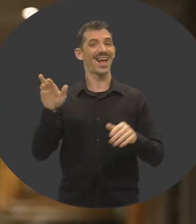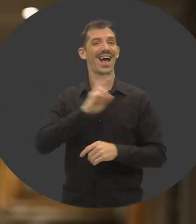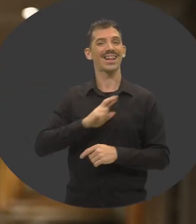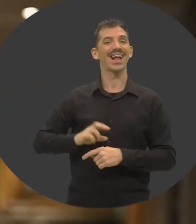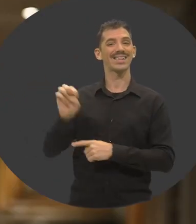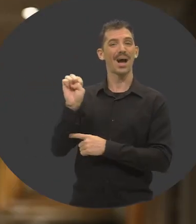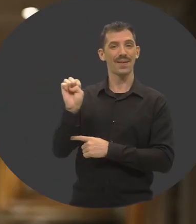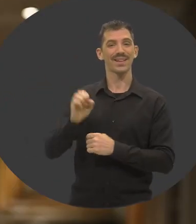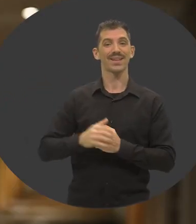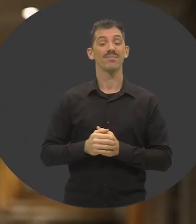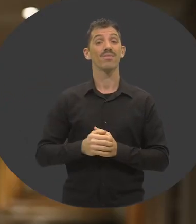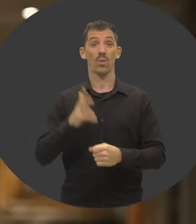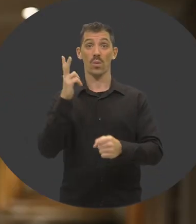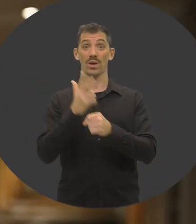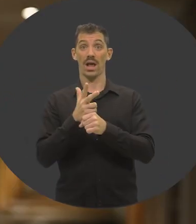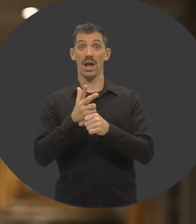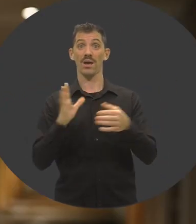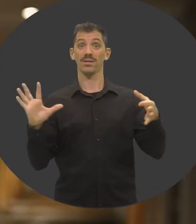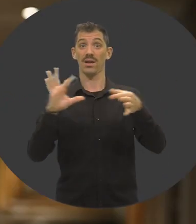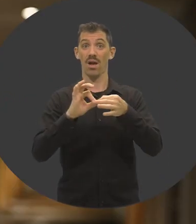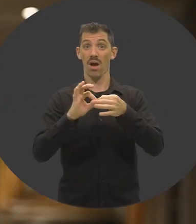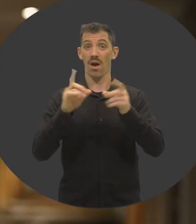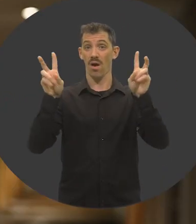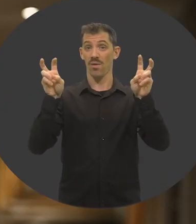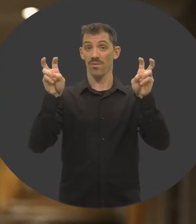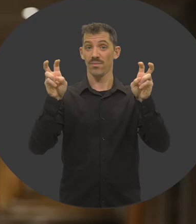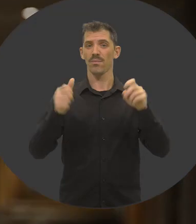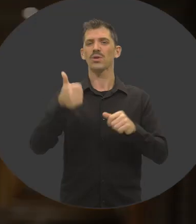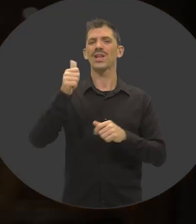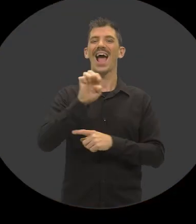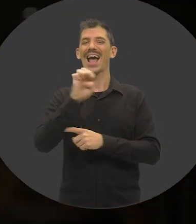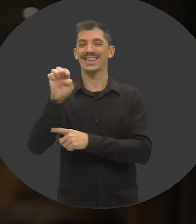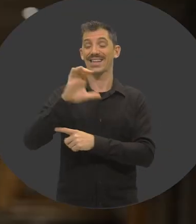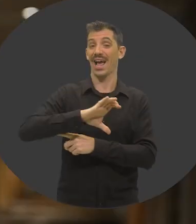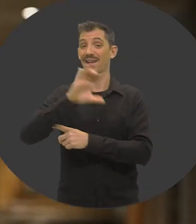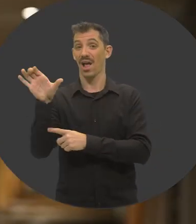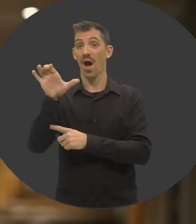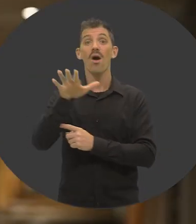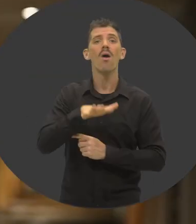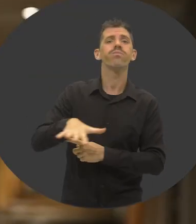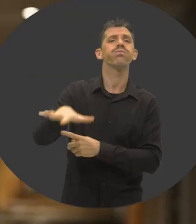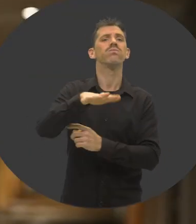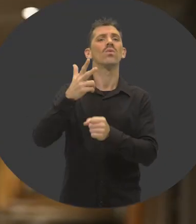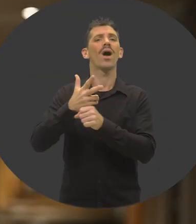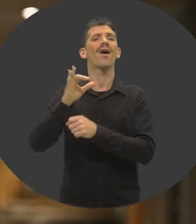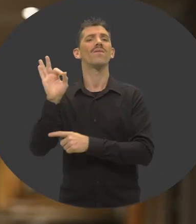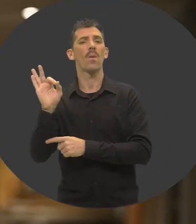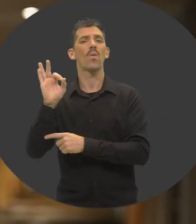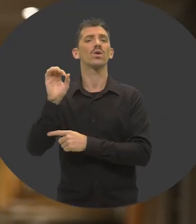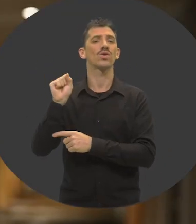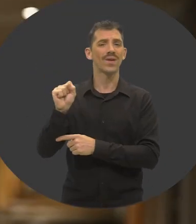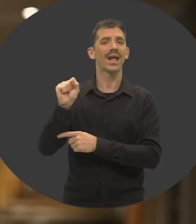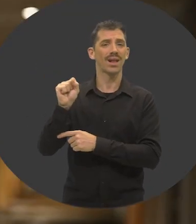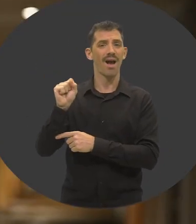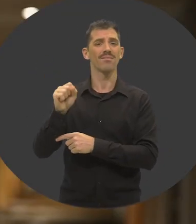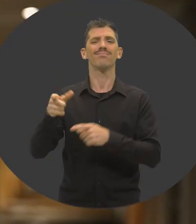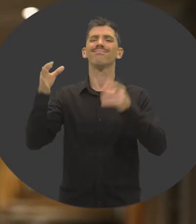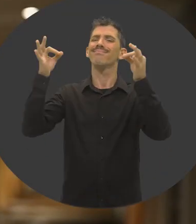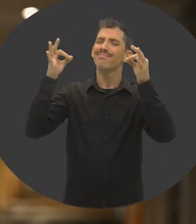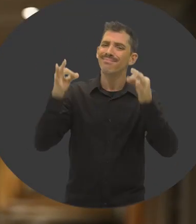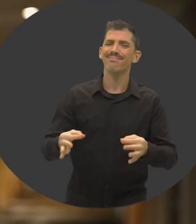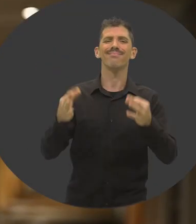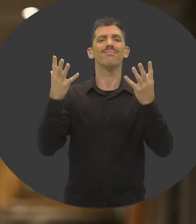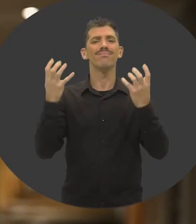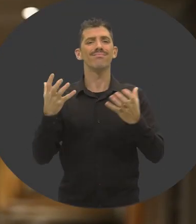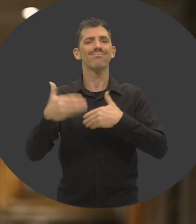Mon nom est David Connor. Je suis le directeur général du Reine-Élisabeth dans des hôtels Accor et spécifiquement dans l'Est du Canada pour tous